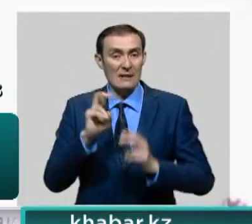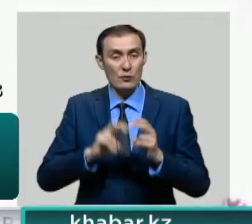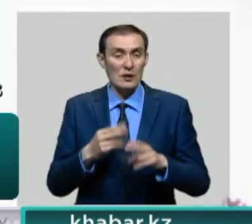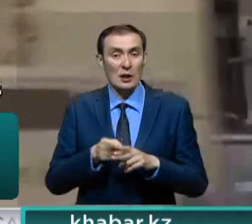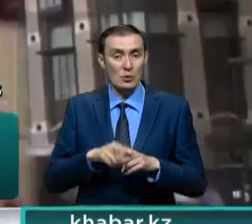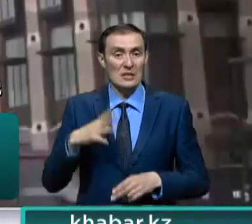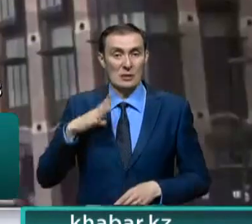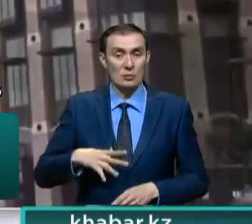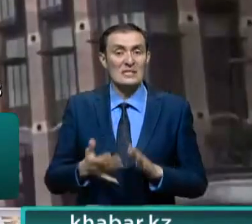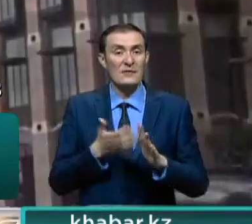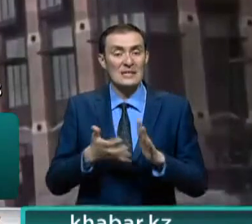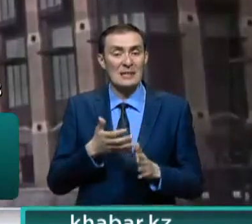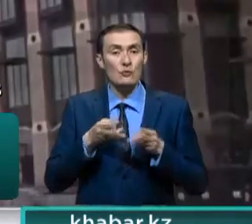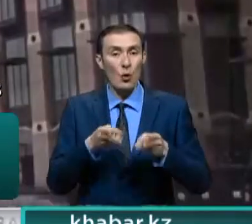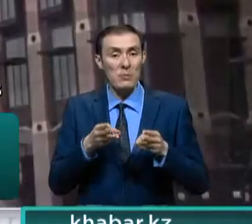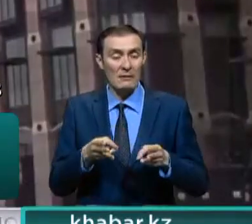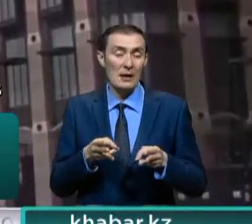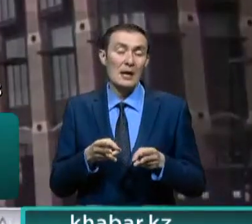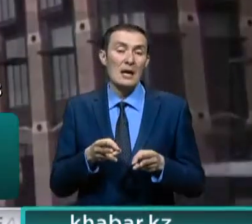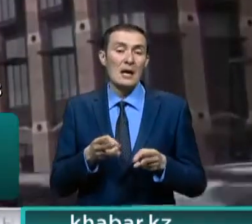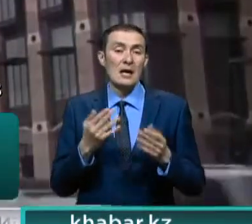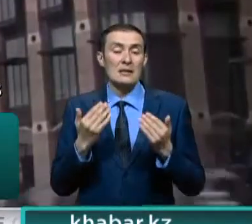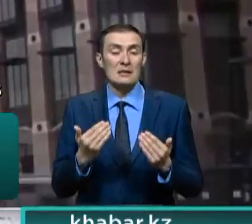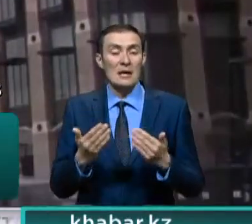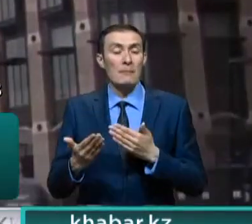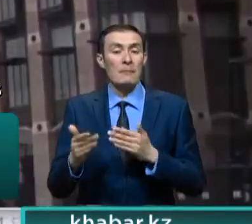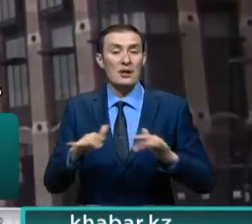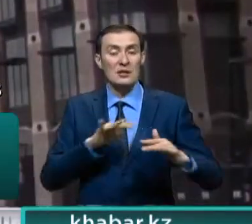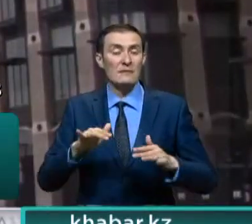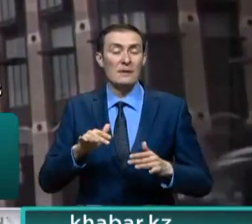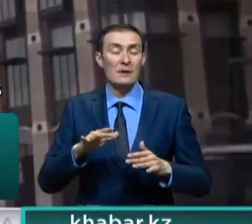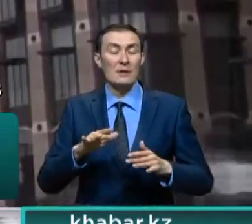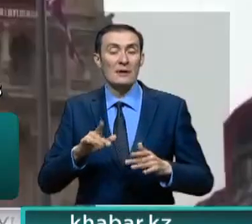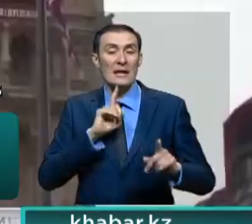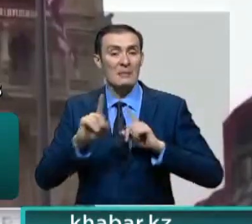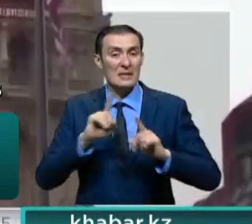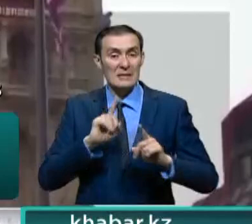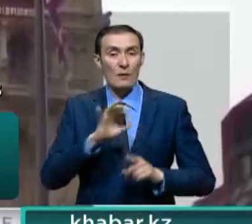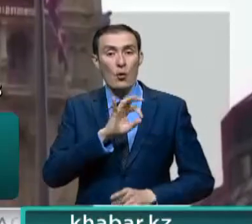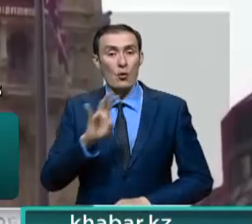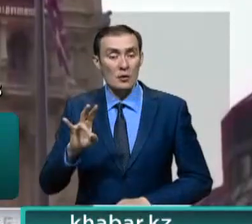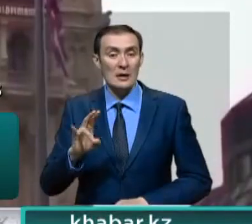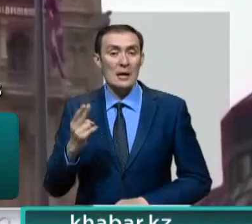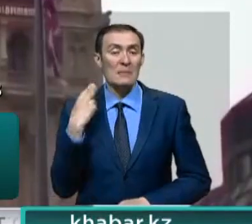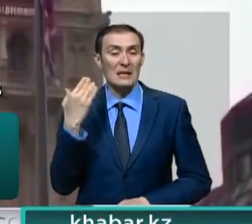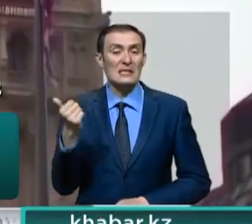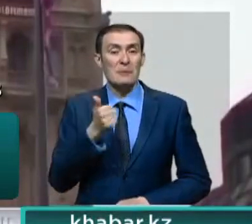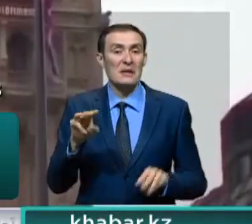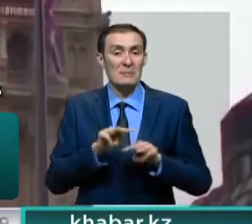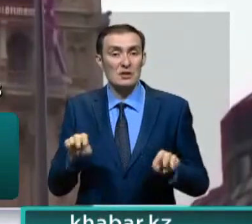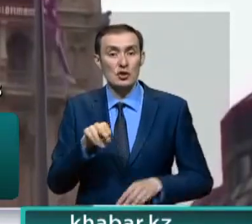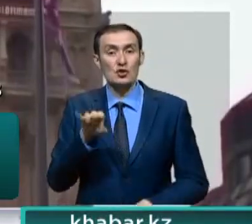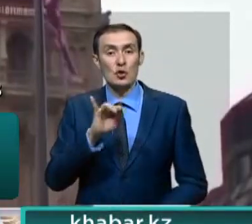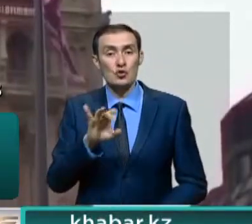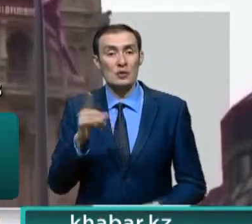которые столкнулись с дефицитом топлива. Отмечу, на прошедшей в Глазго климатической конференции ООН британский премьер Борис